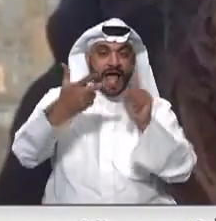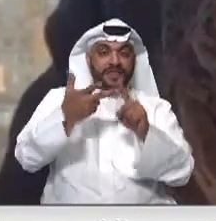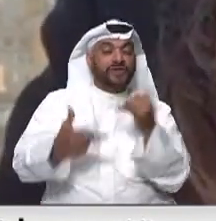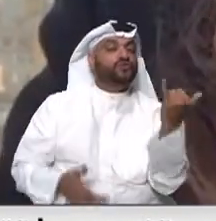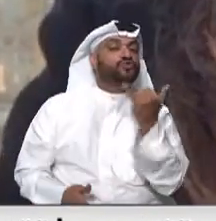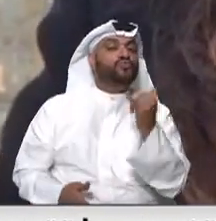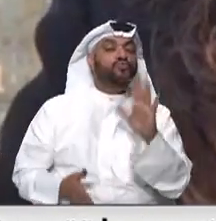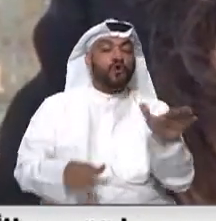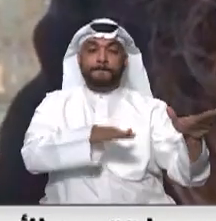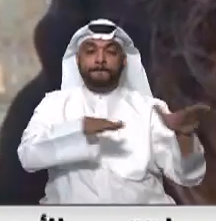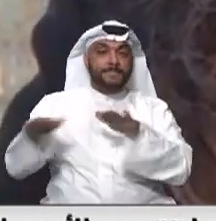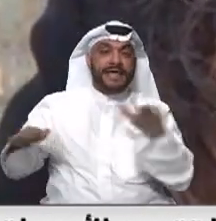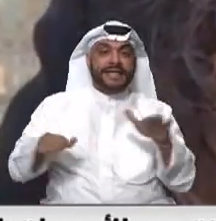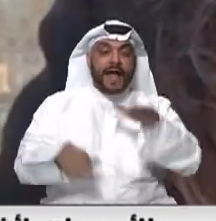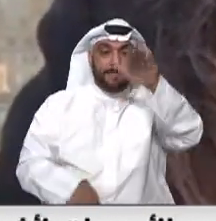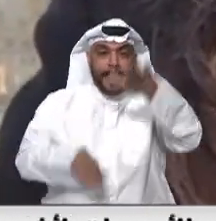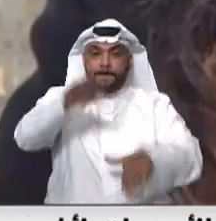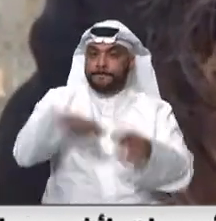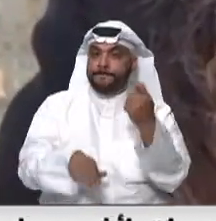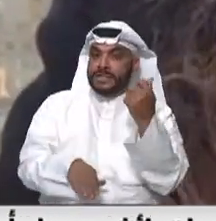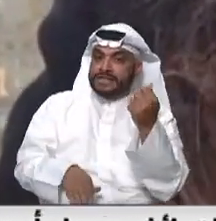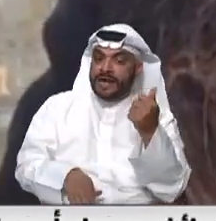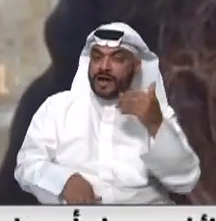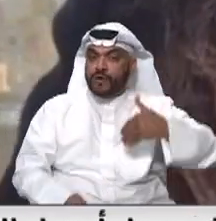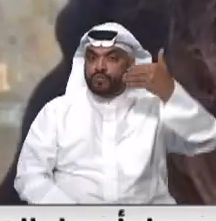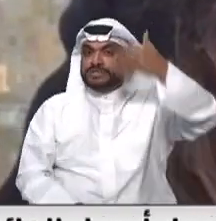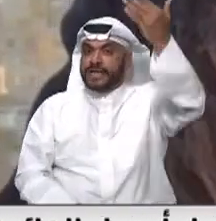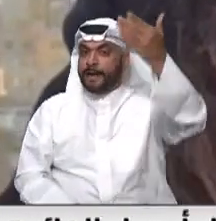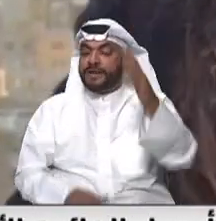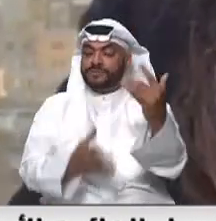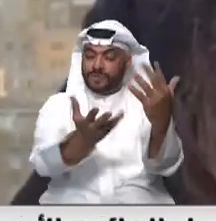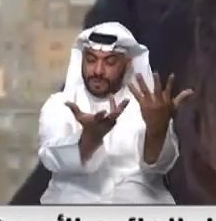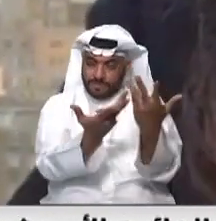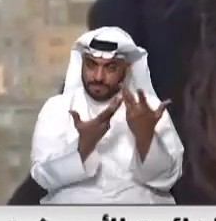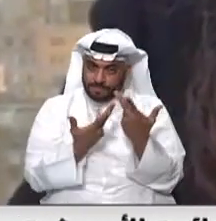التعاون الكويتي البريطاني حاضرا ومستقبلا. فاطمة.